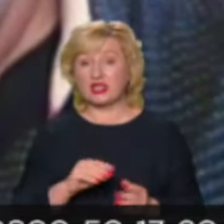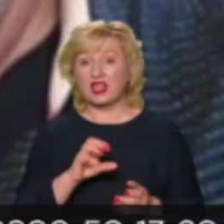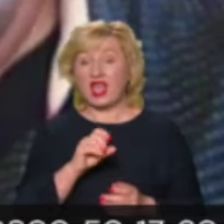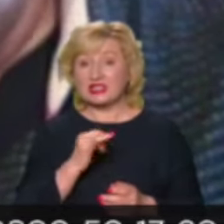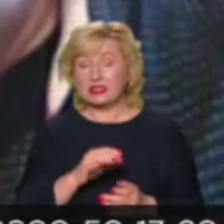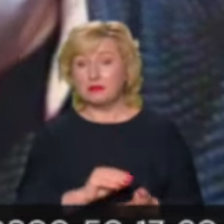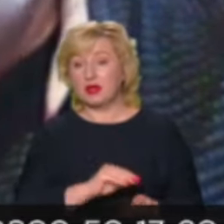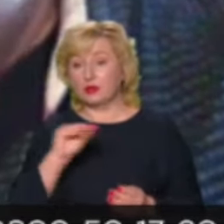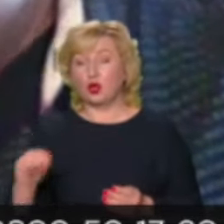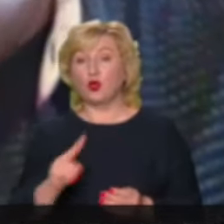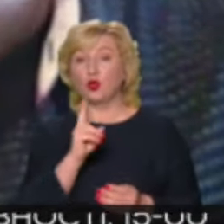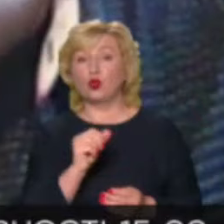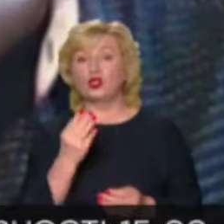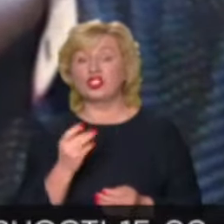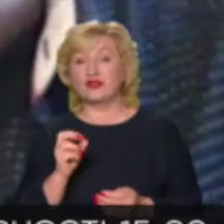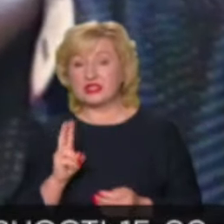цей Кущевськ, тому що